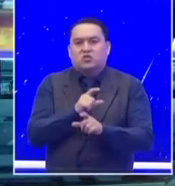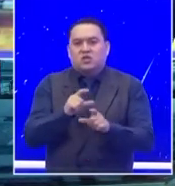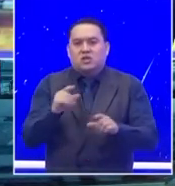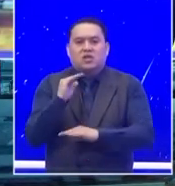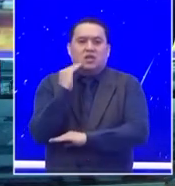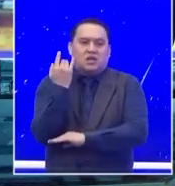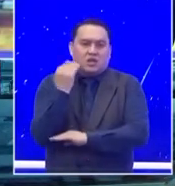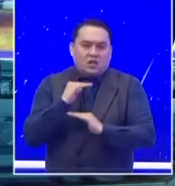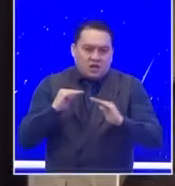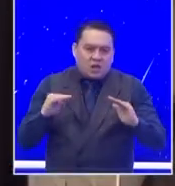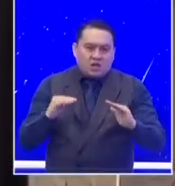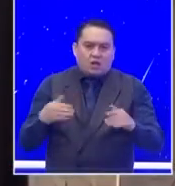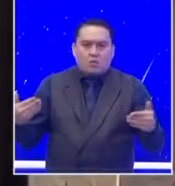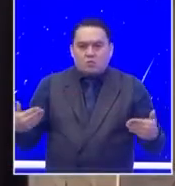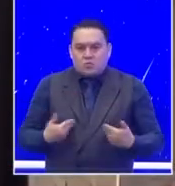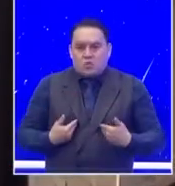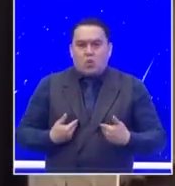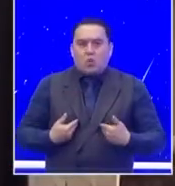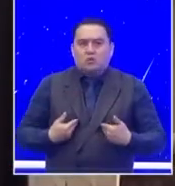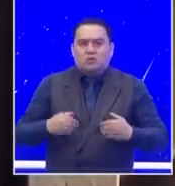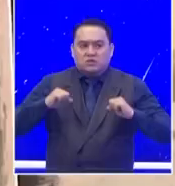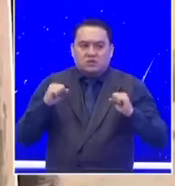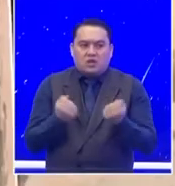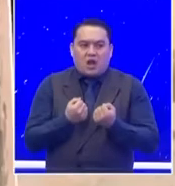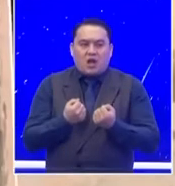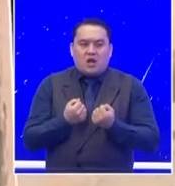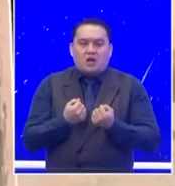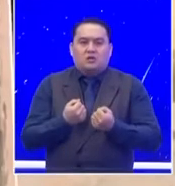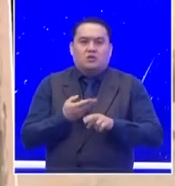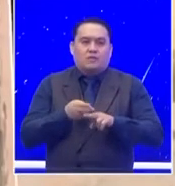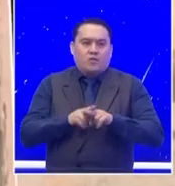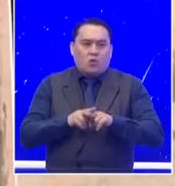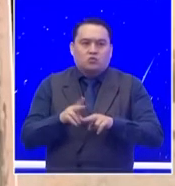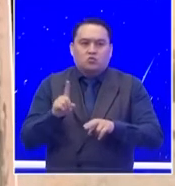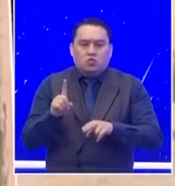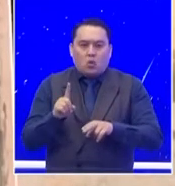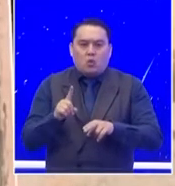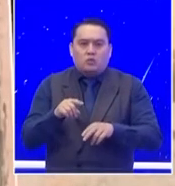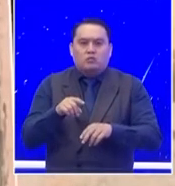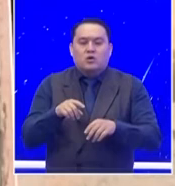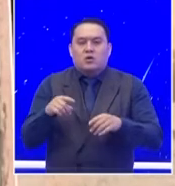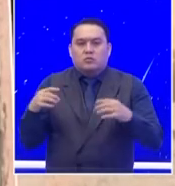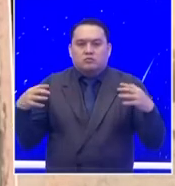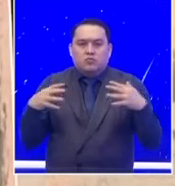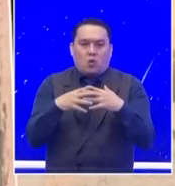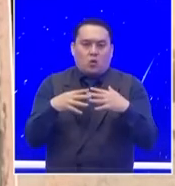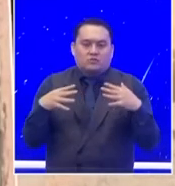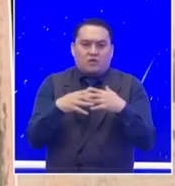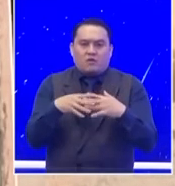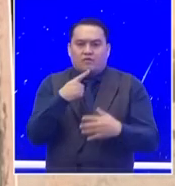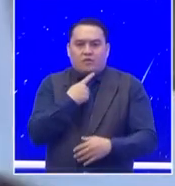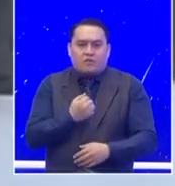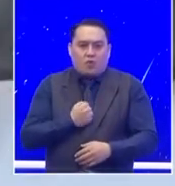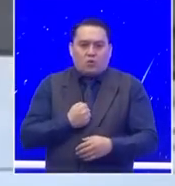из них погибают от переохлаждения в заснеженных палаточных лагерях. Интенсивные боевые действия между сирийскими войсками